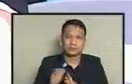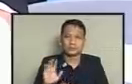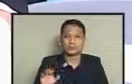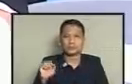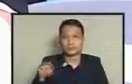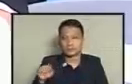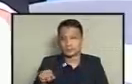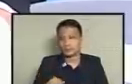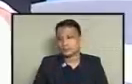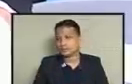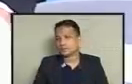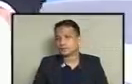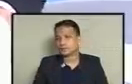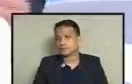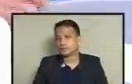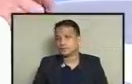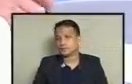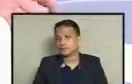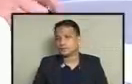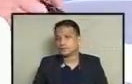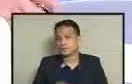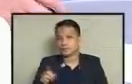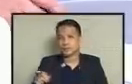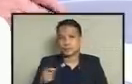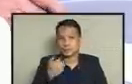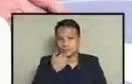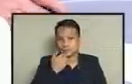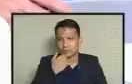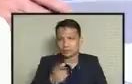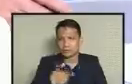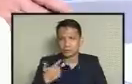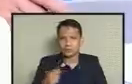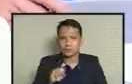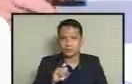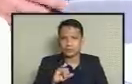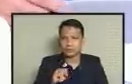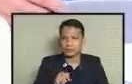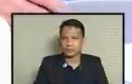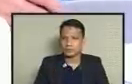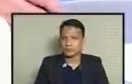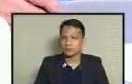po. Ang daming kubalastugan itong agency nila. Tawagin natin sa OSHA.